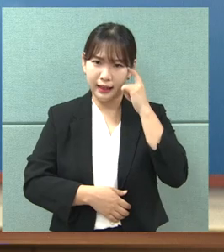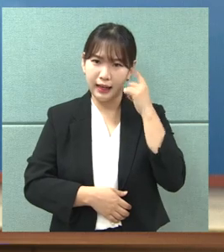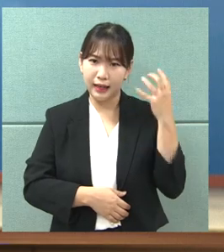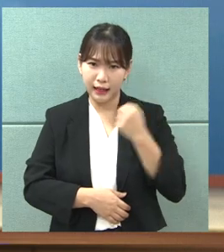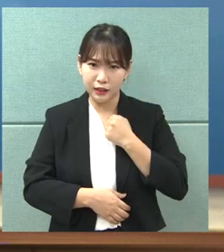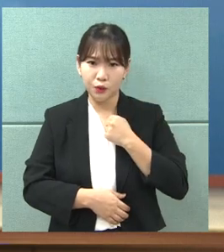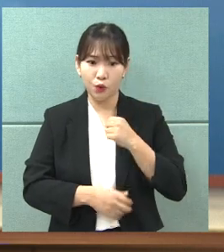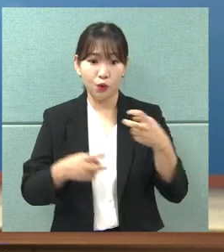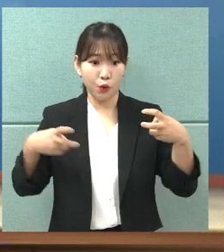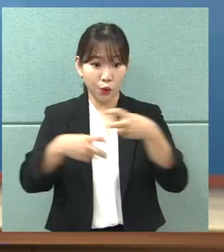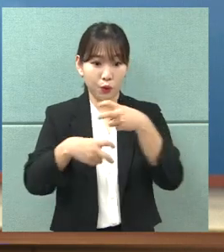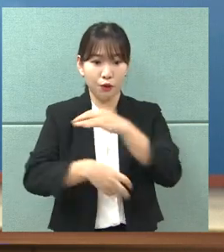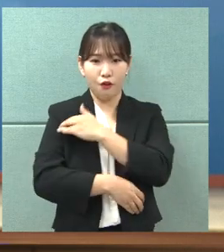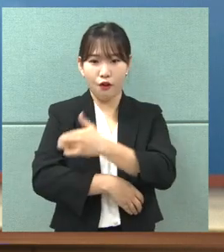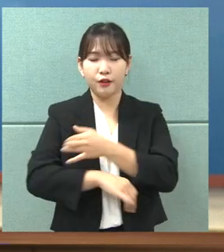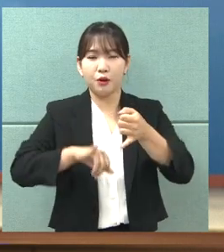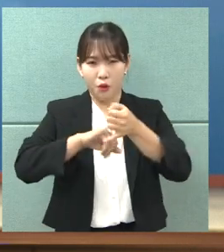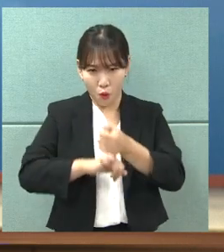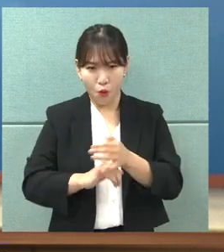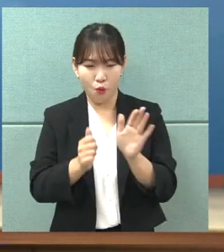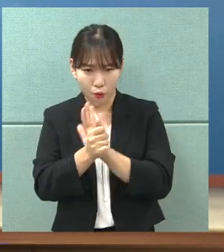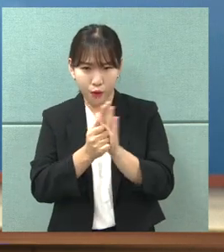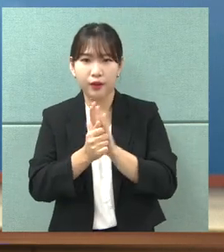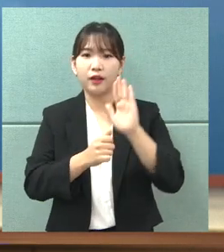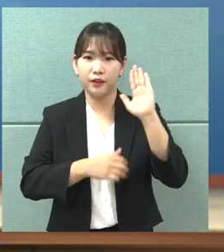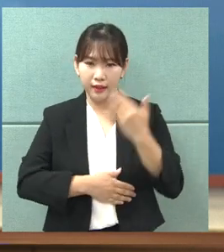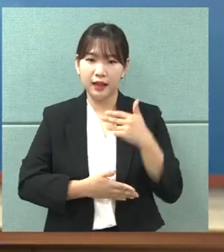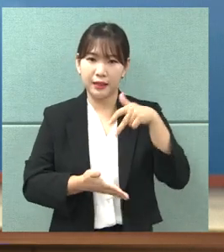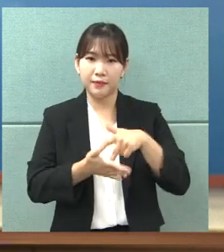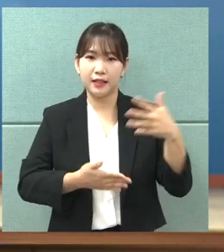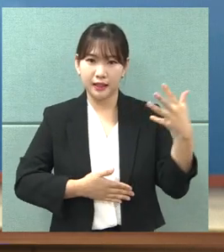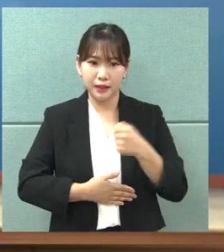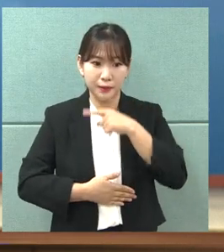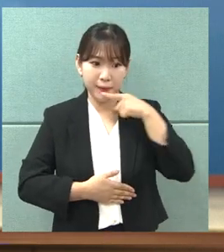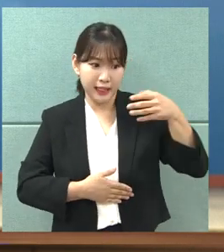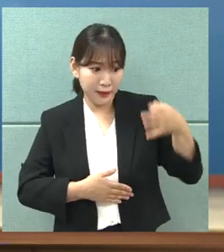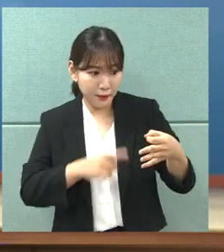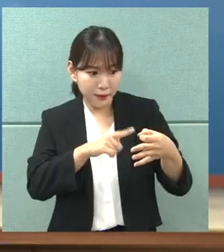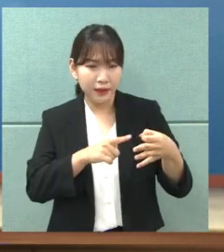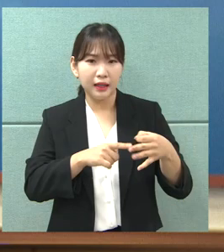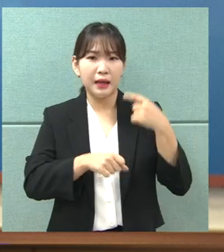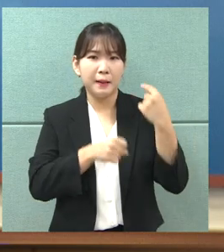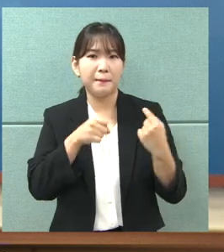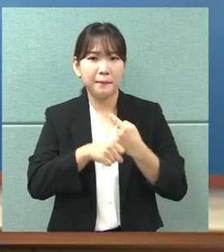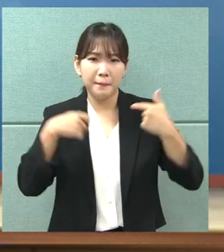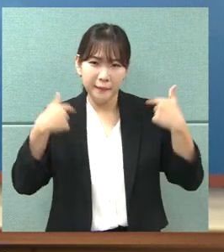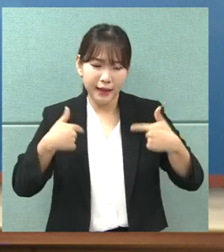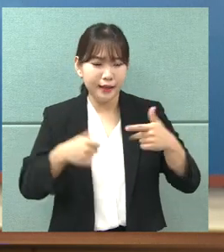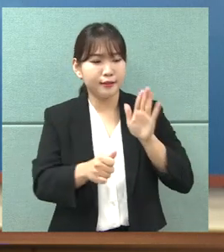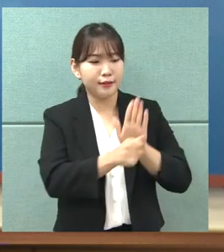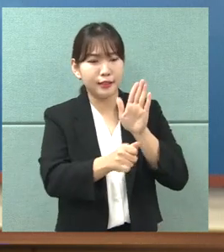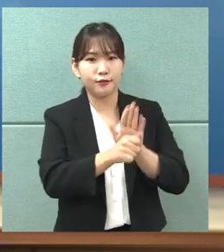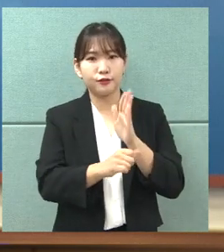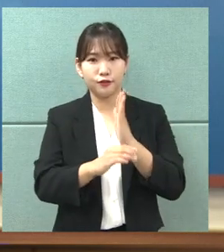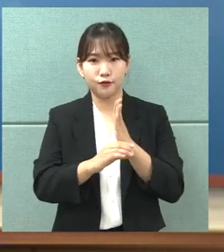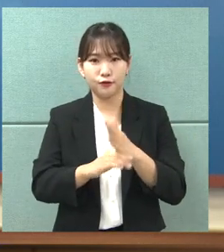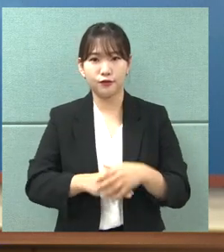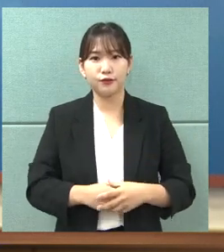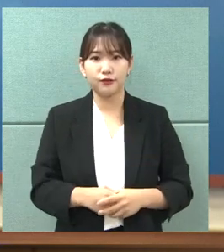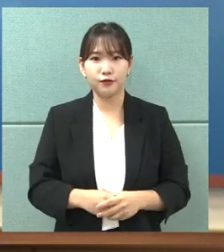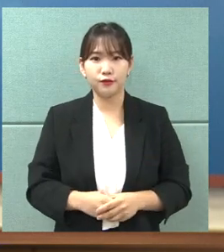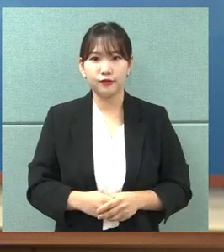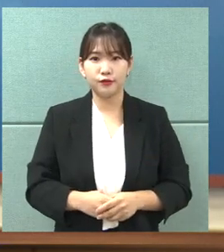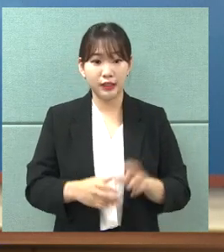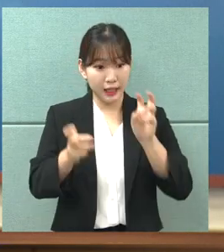교통권은 꼭 지켜줘야 된다는 입장으로 적자분을 매년 매년 지원해 오고 있습니다